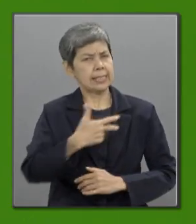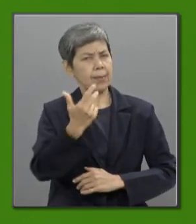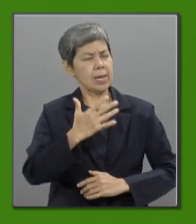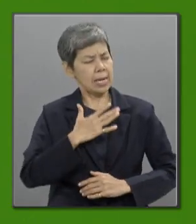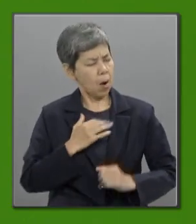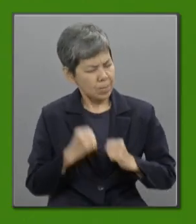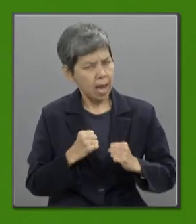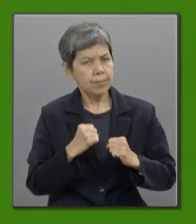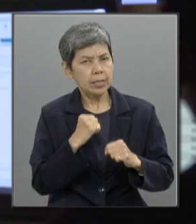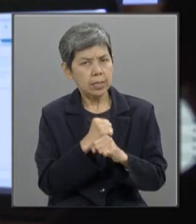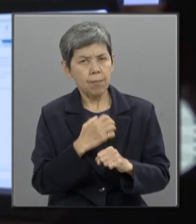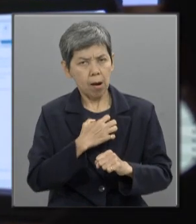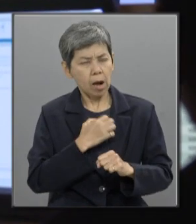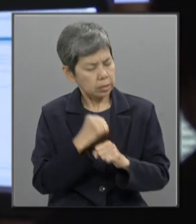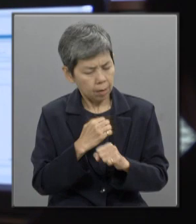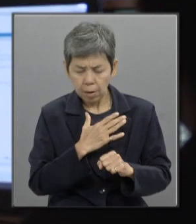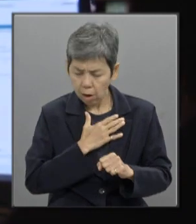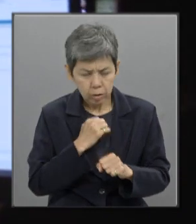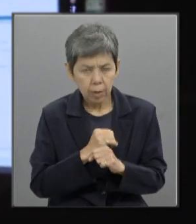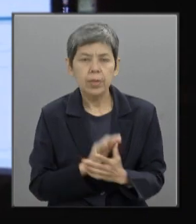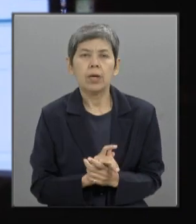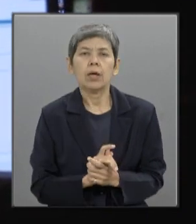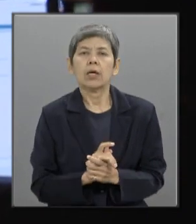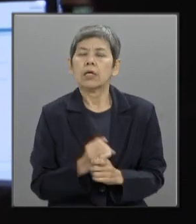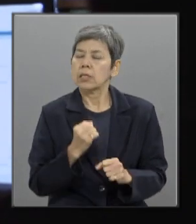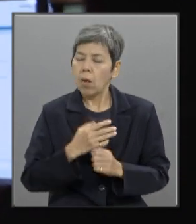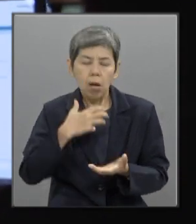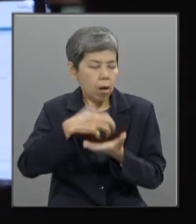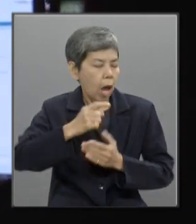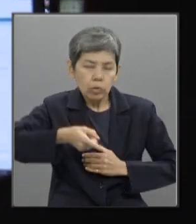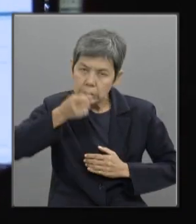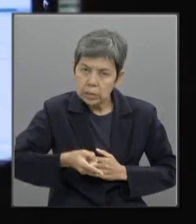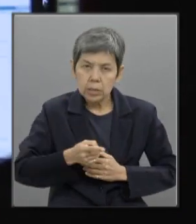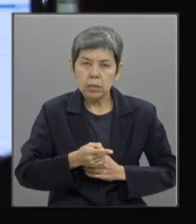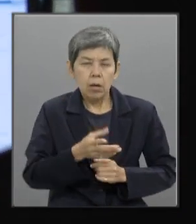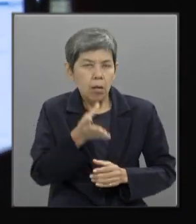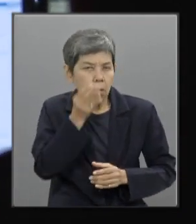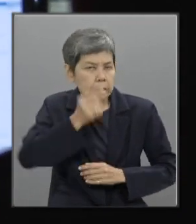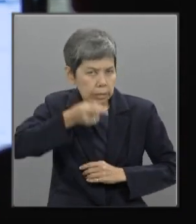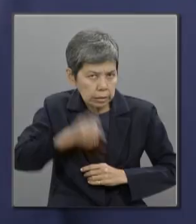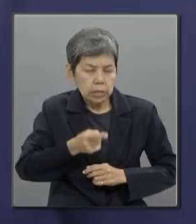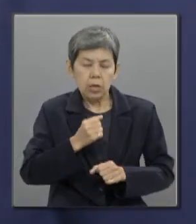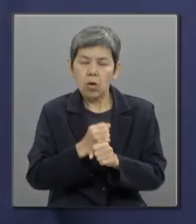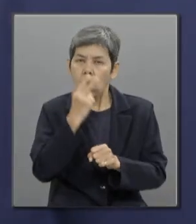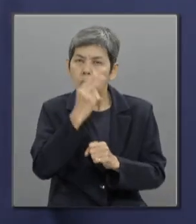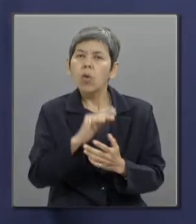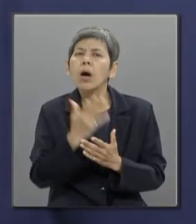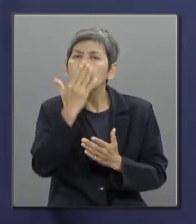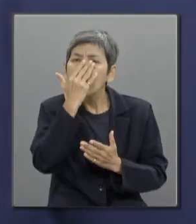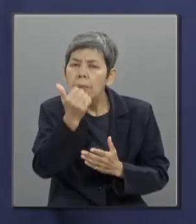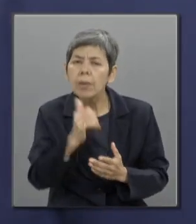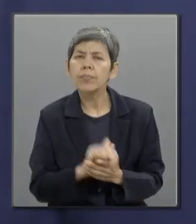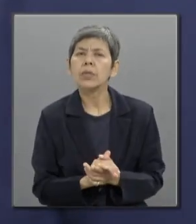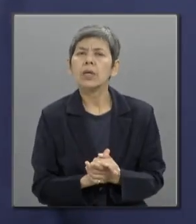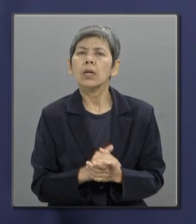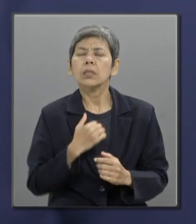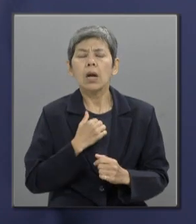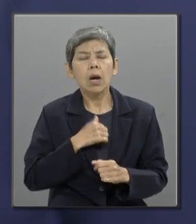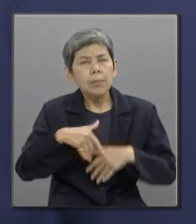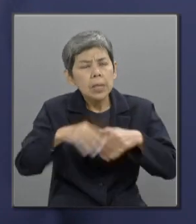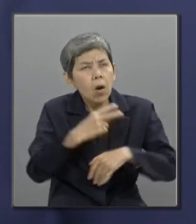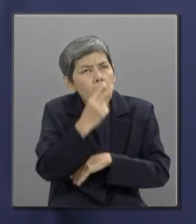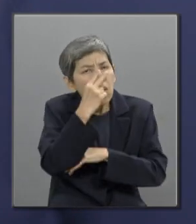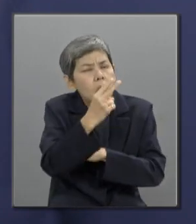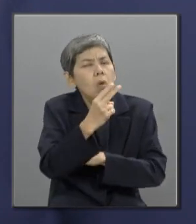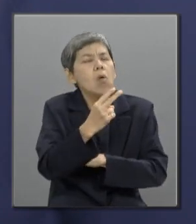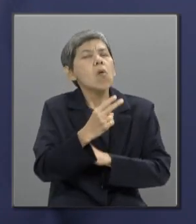PBS จะต้องทำก็คือว่าให้ความจริงที่น่าเชื่อถือกับประชาชนเพื่ออะไรเพื่อให้เขาสามารถ